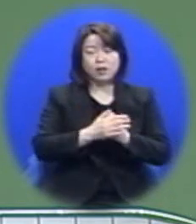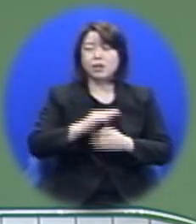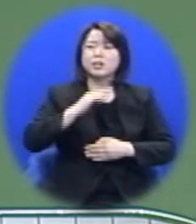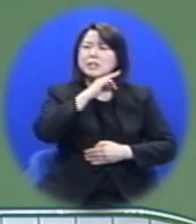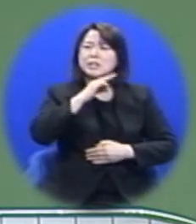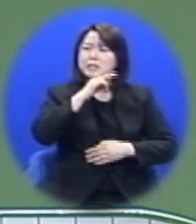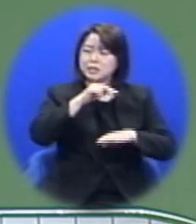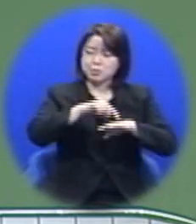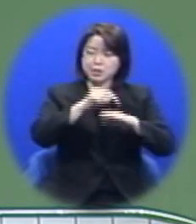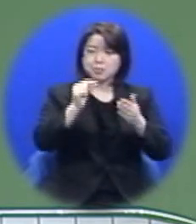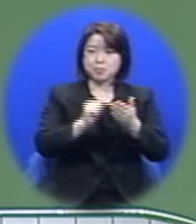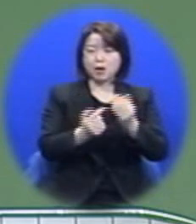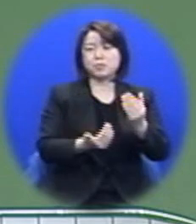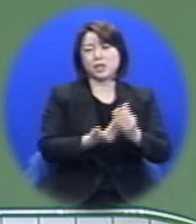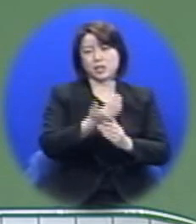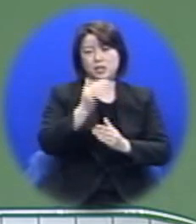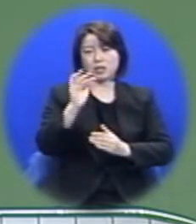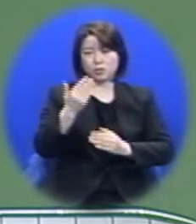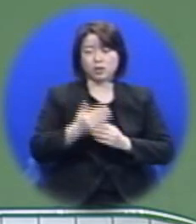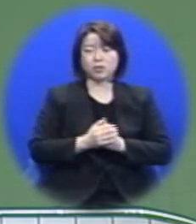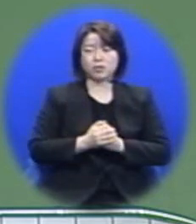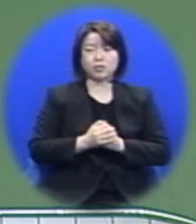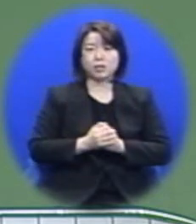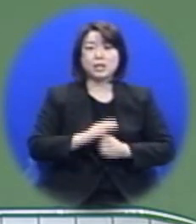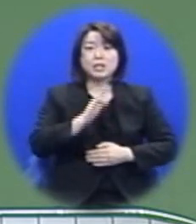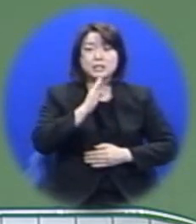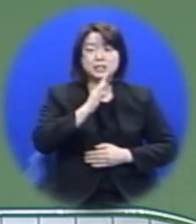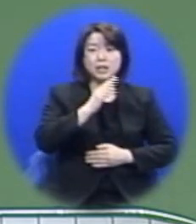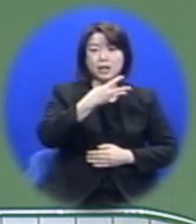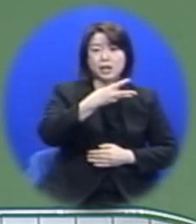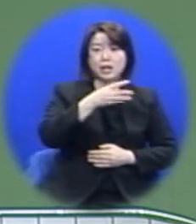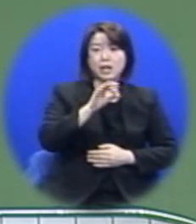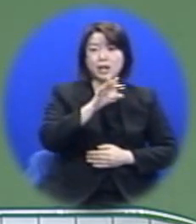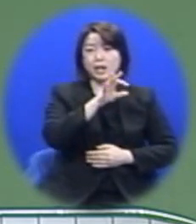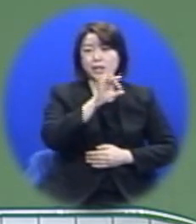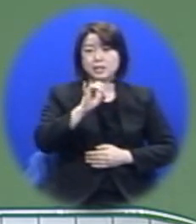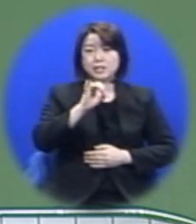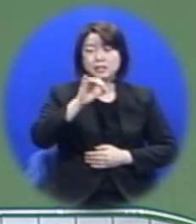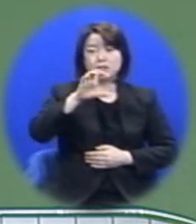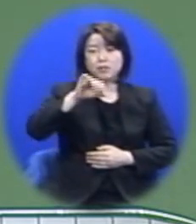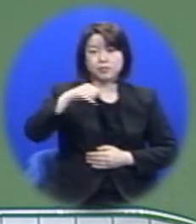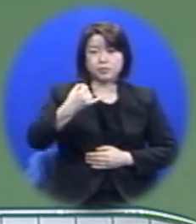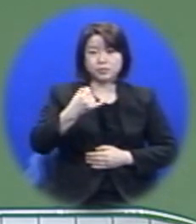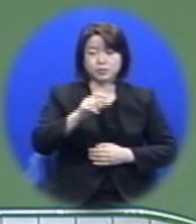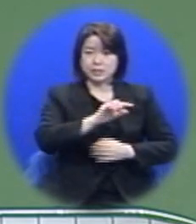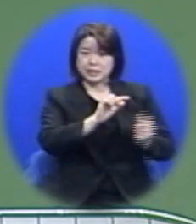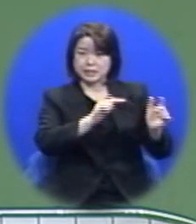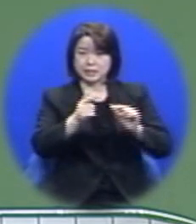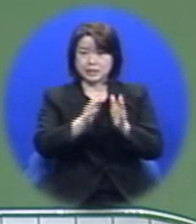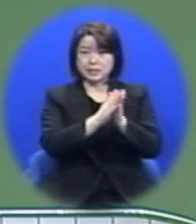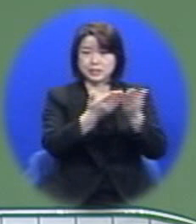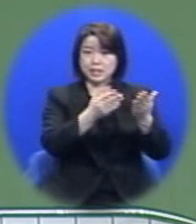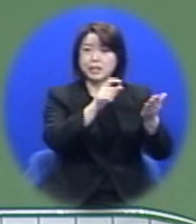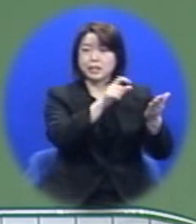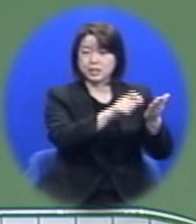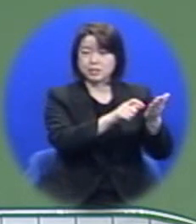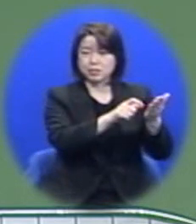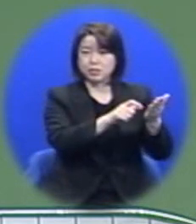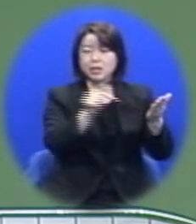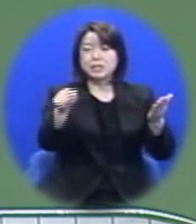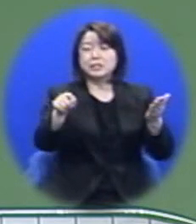마음이 일어나게 됩니다. 실제로 라이프라고 하는 잡지에서 그때 그 사건을